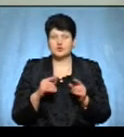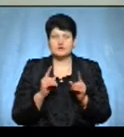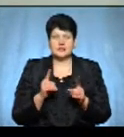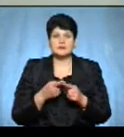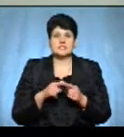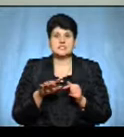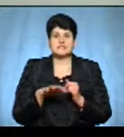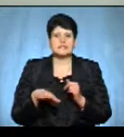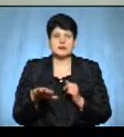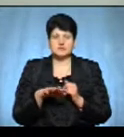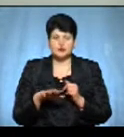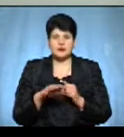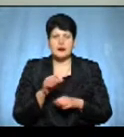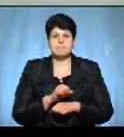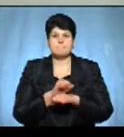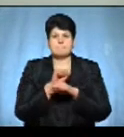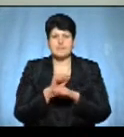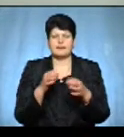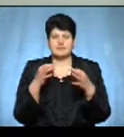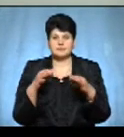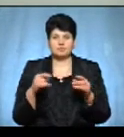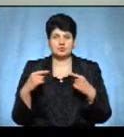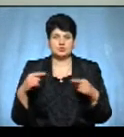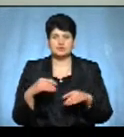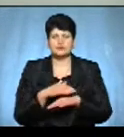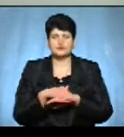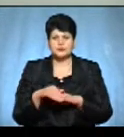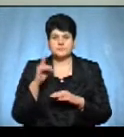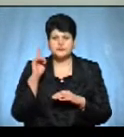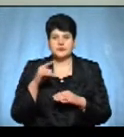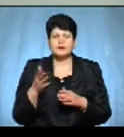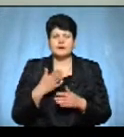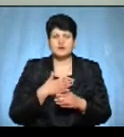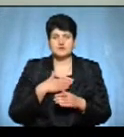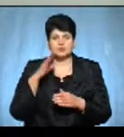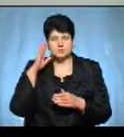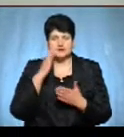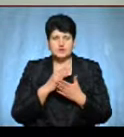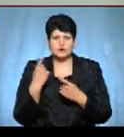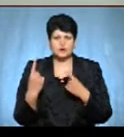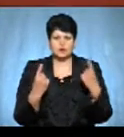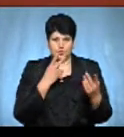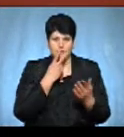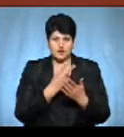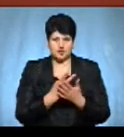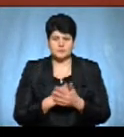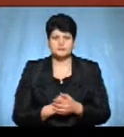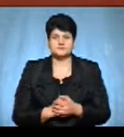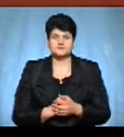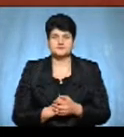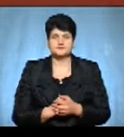такій території, як Майдан Незалежності, і по інших вулицях ми знали, де наші хлопці знаходяться, і один одного бачили. І